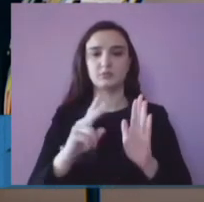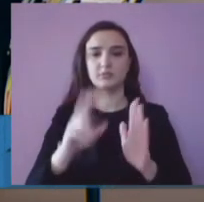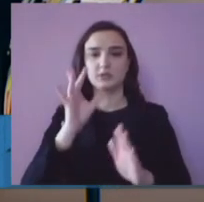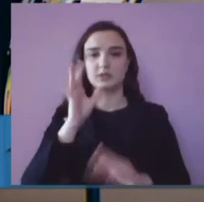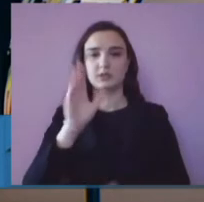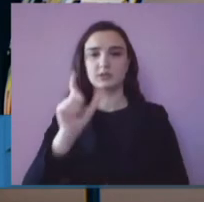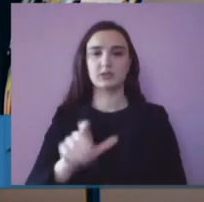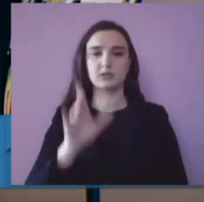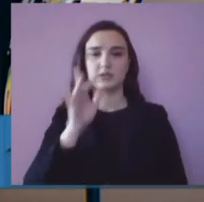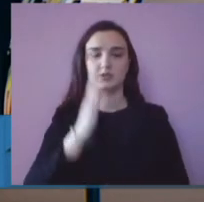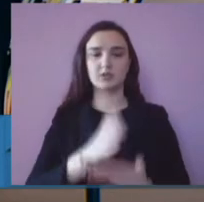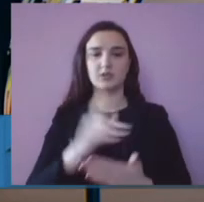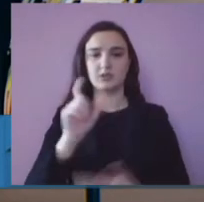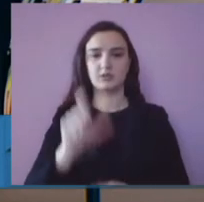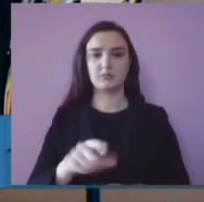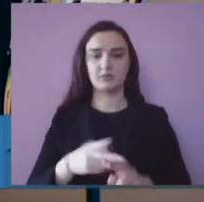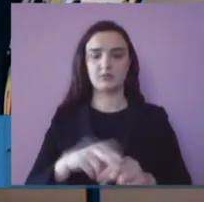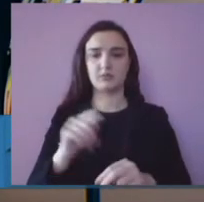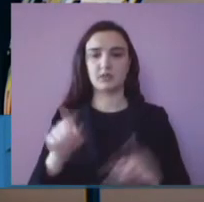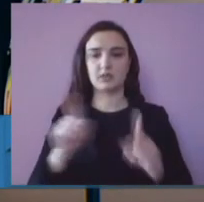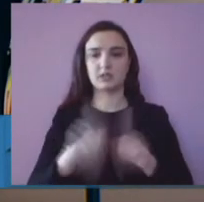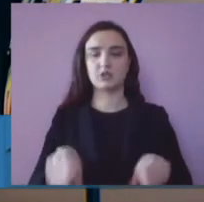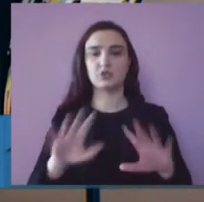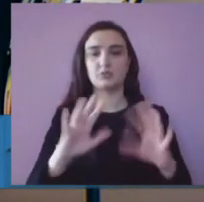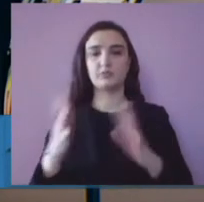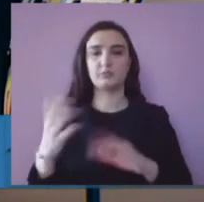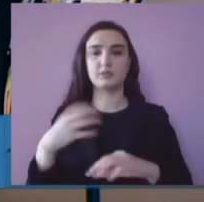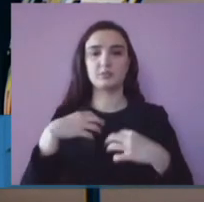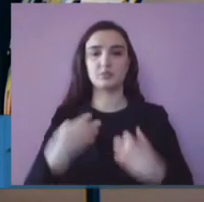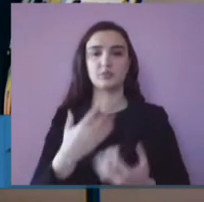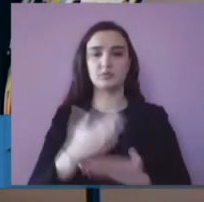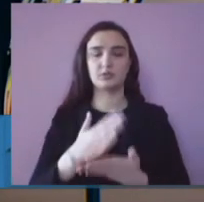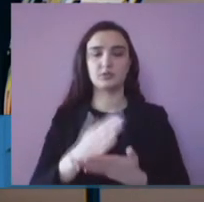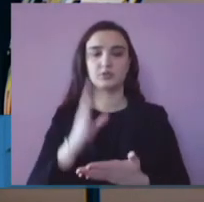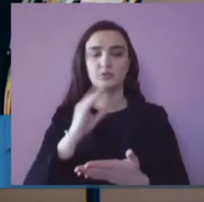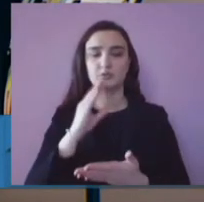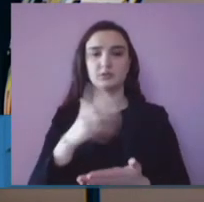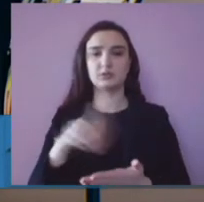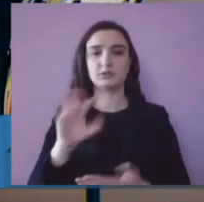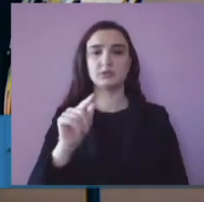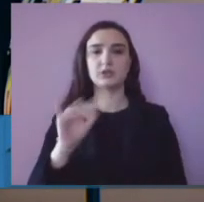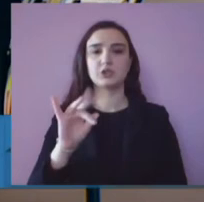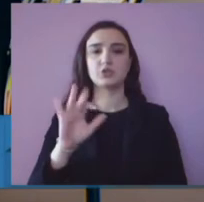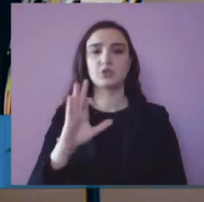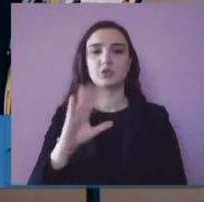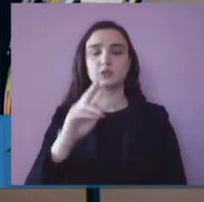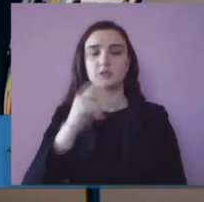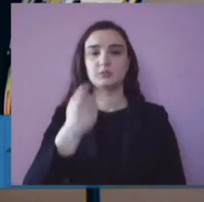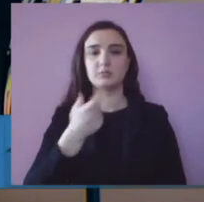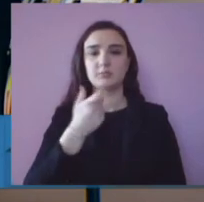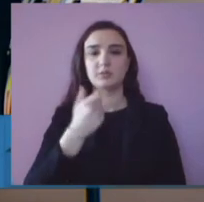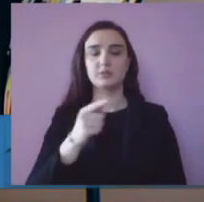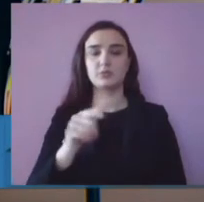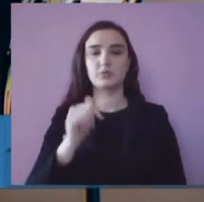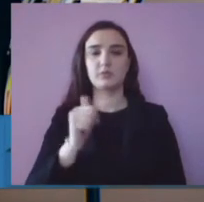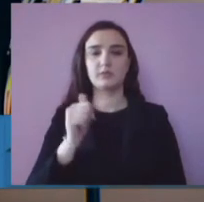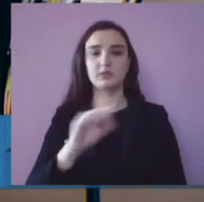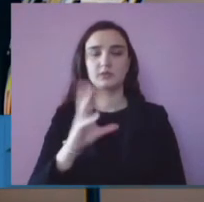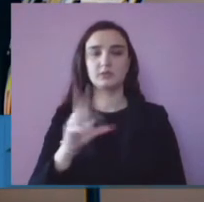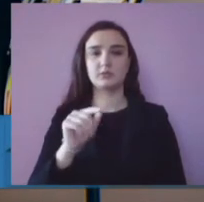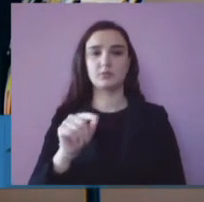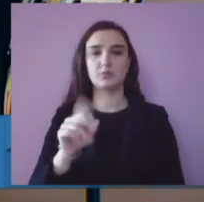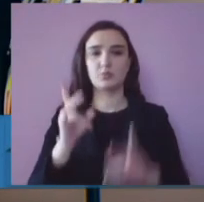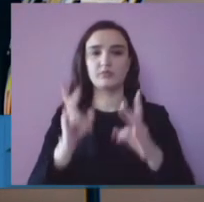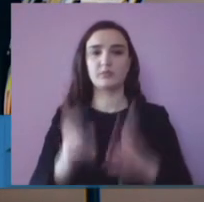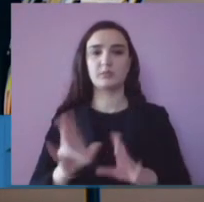ასაკში ადამიანი ახსენა და ასეთი შემთხვევები სამწუხაროდ არის, როდესაც თიროქსინის პრეპარატი ენიშნება აი ამ ყოვლად უვნებელი